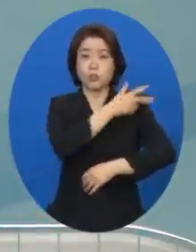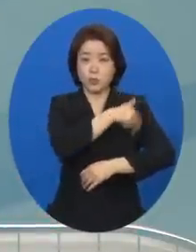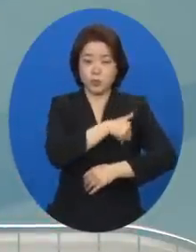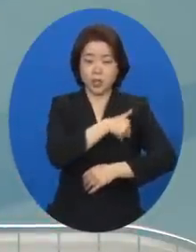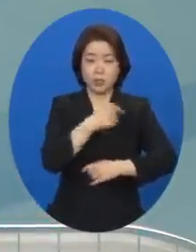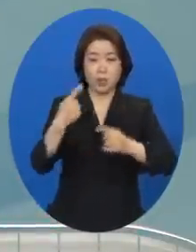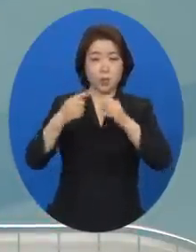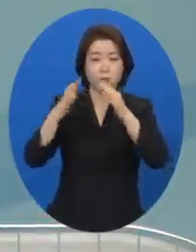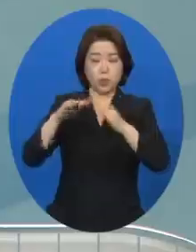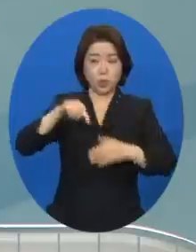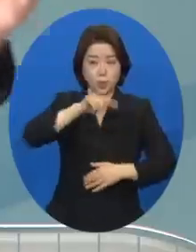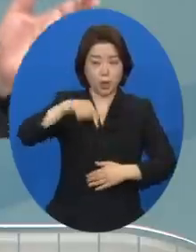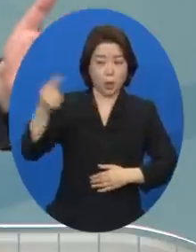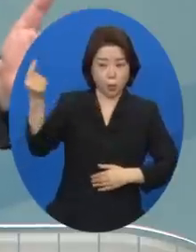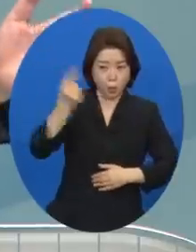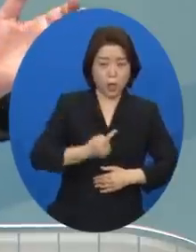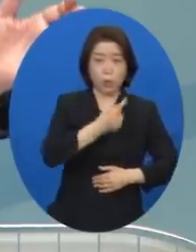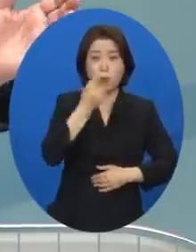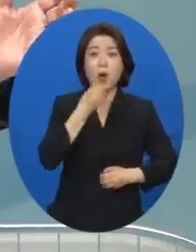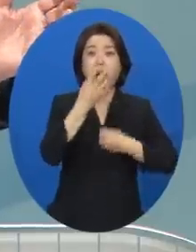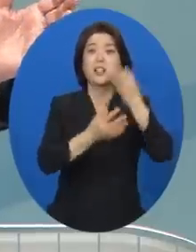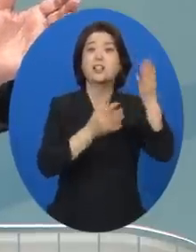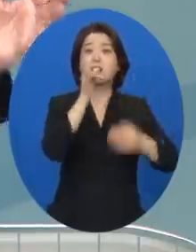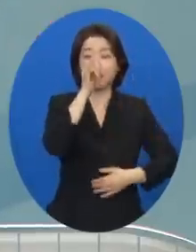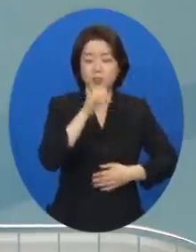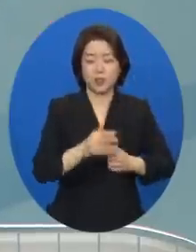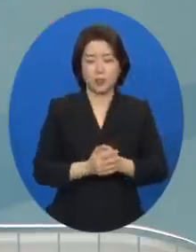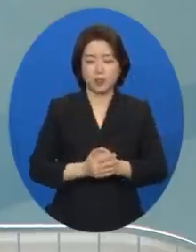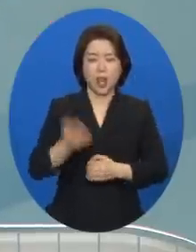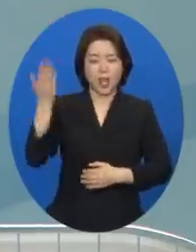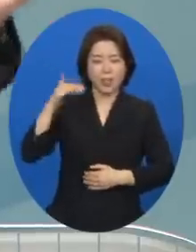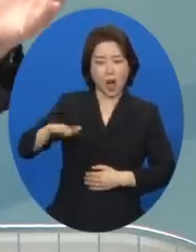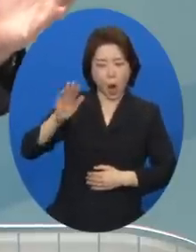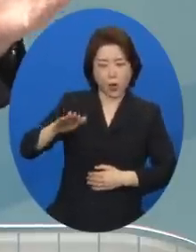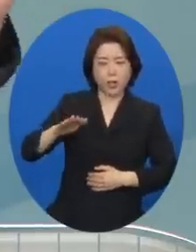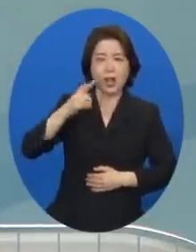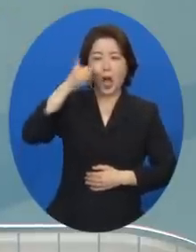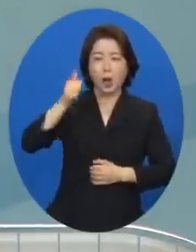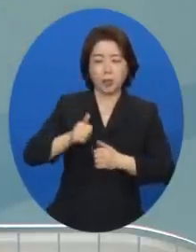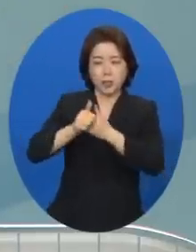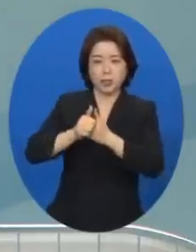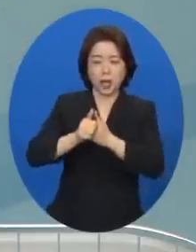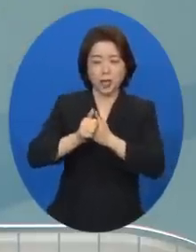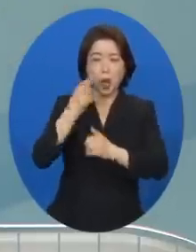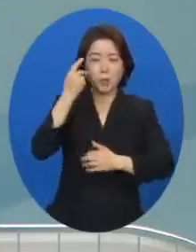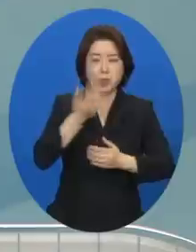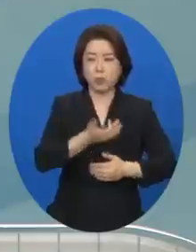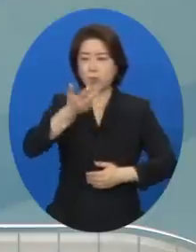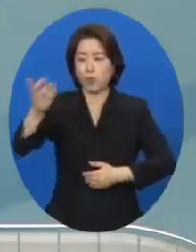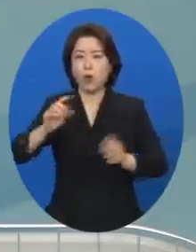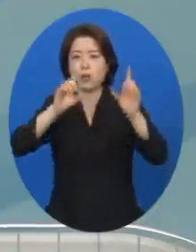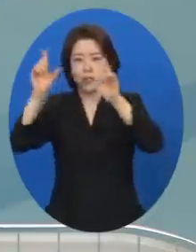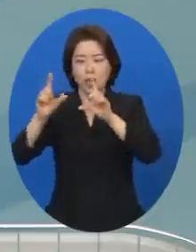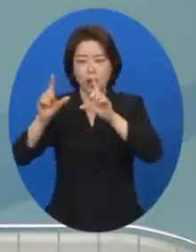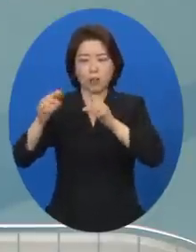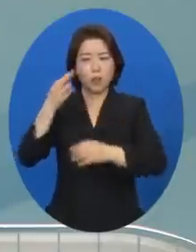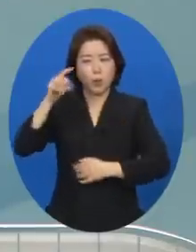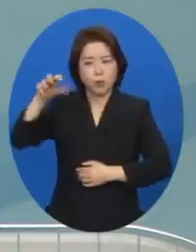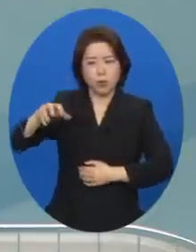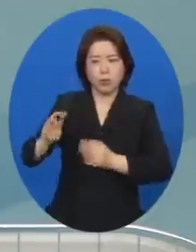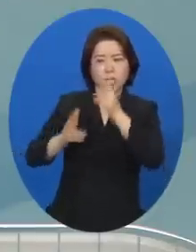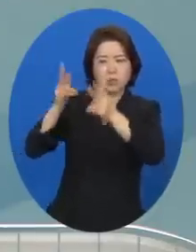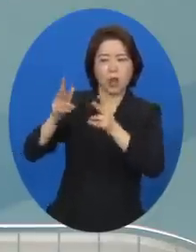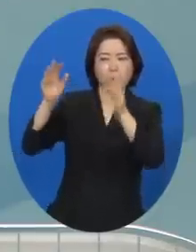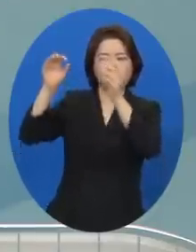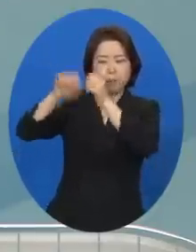그분이 일찍 아버지의 따라 미국에 이민을 갔다가 아버지의 사업이 어려워져서 말할 수 없이 고통스러운 시간을